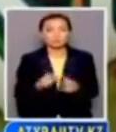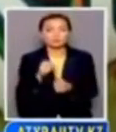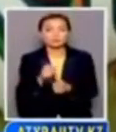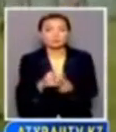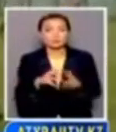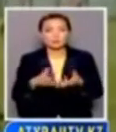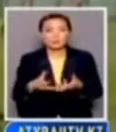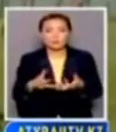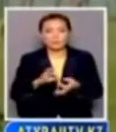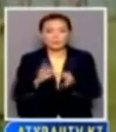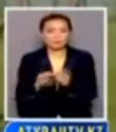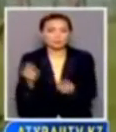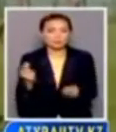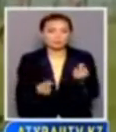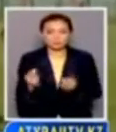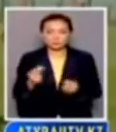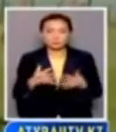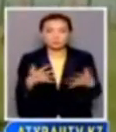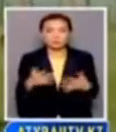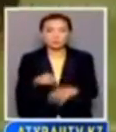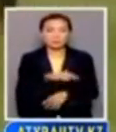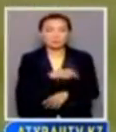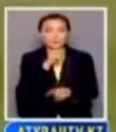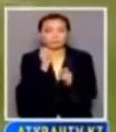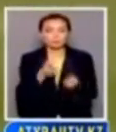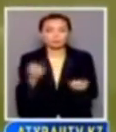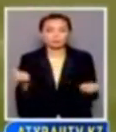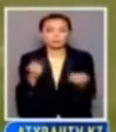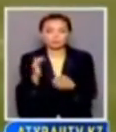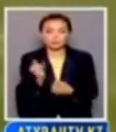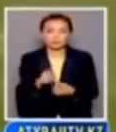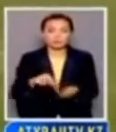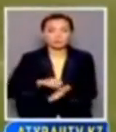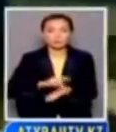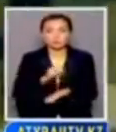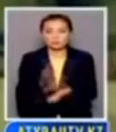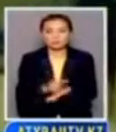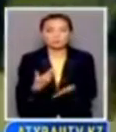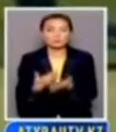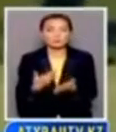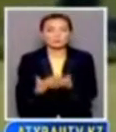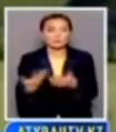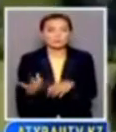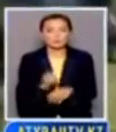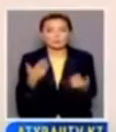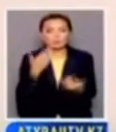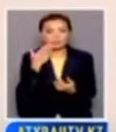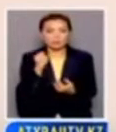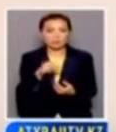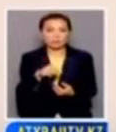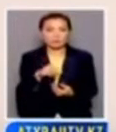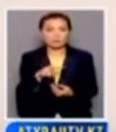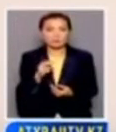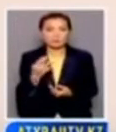бөлек, әлемдік олимпиада ойындарында көп медаль жиынтығы бар спорт түріне қатысу керек. Мәселен, жеңіл атлетика. Бізде